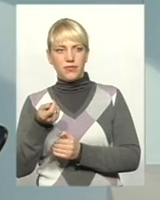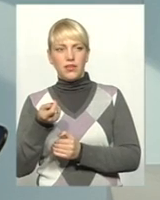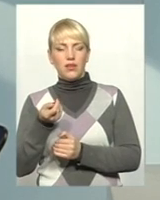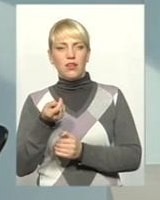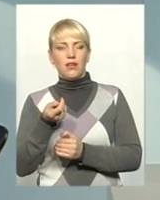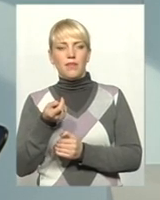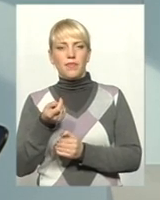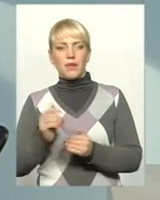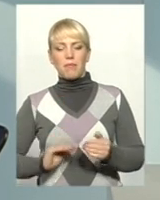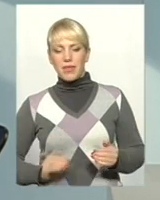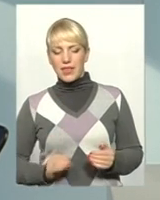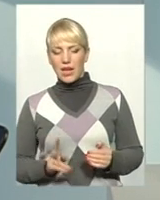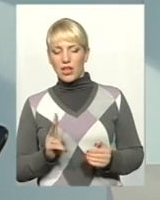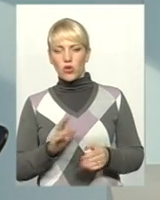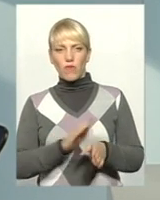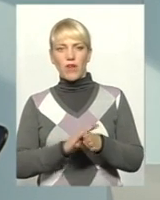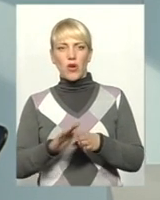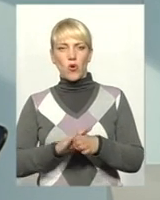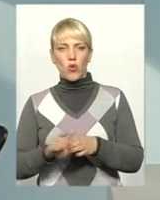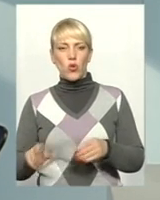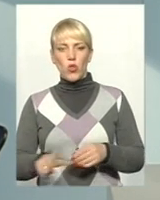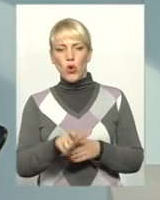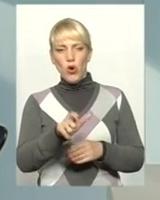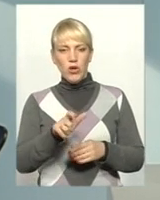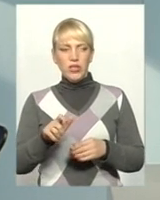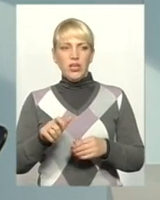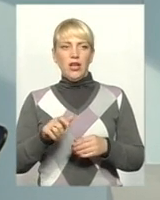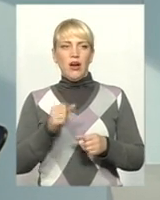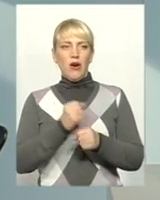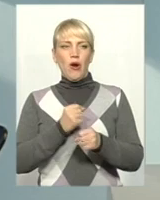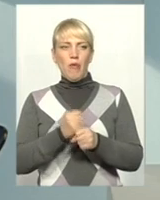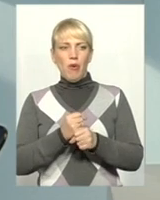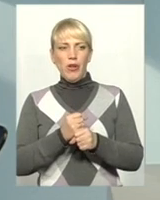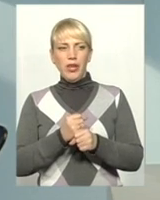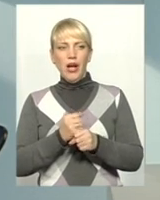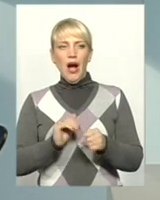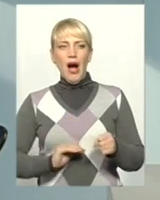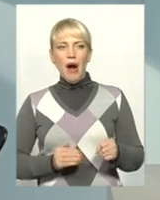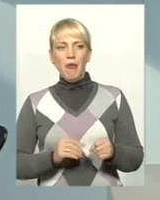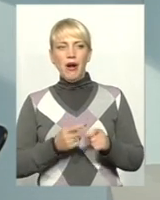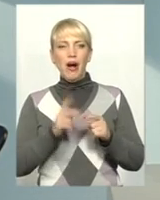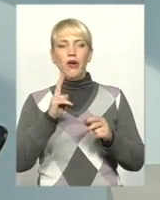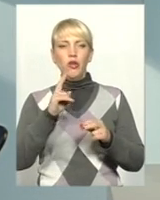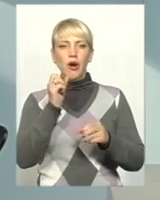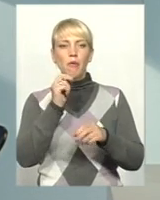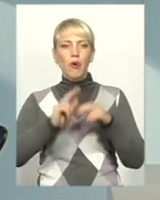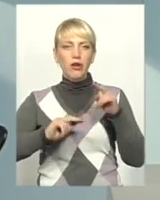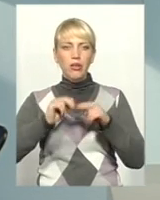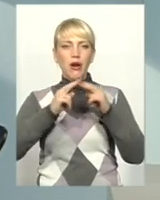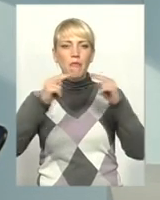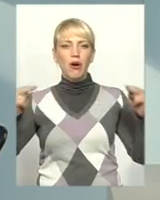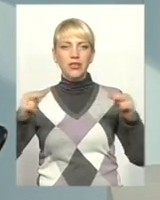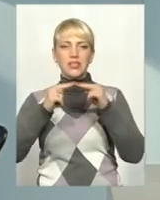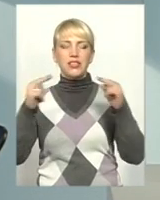підрядників, які виконують дорожні роботи, то підрядники, які виконують мостові, їх зовсім мало залишилося. Вони просто